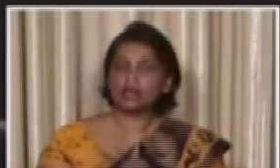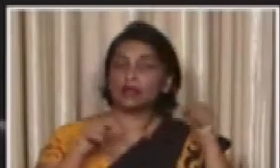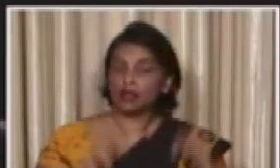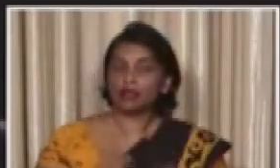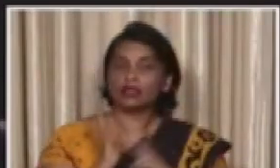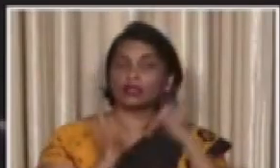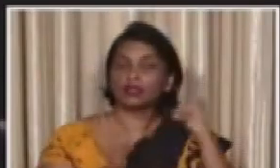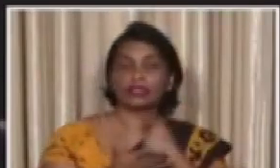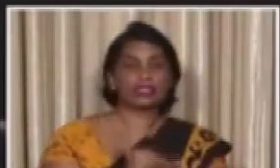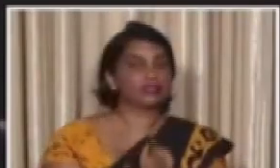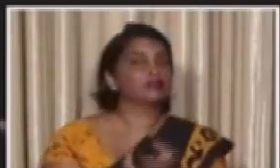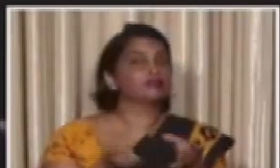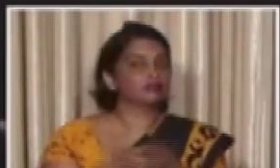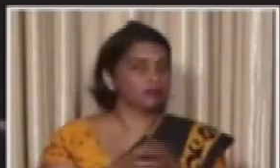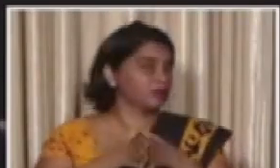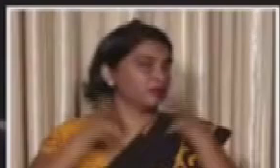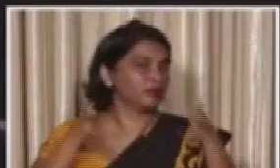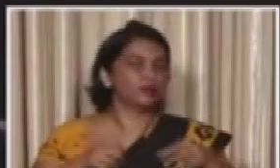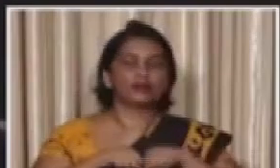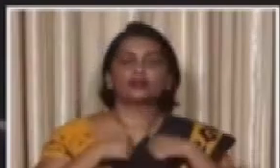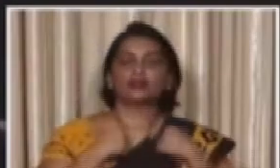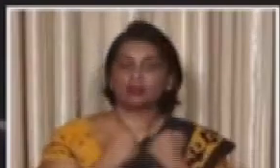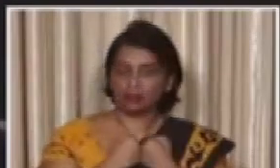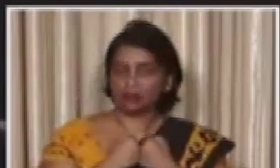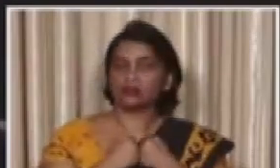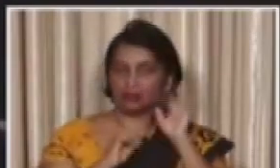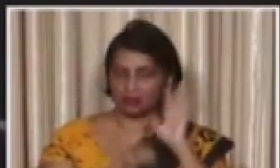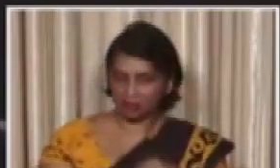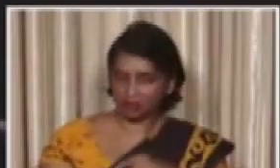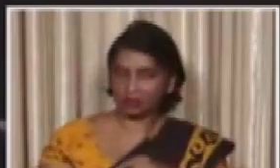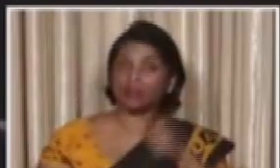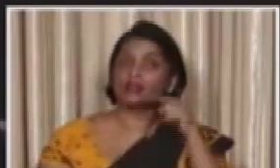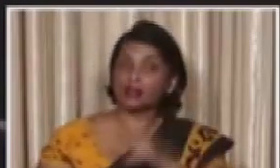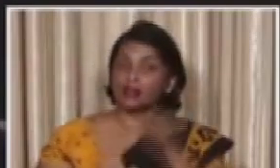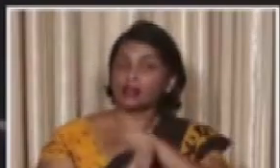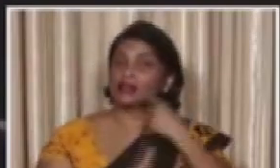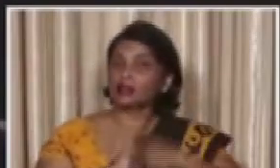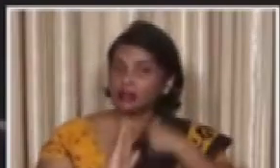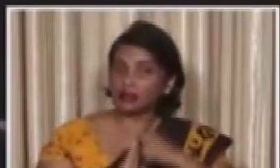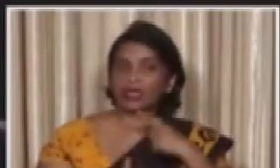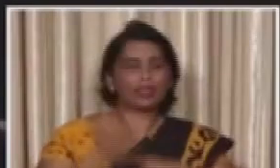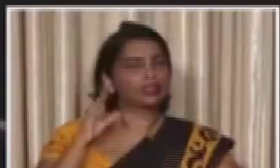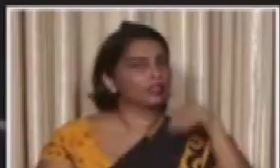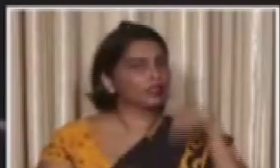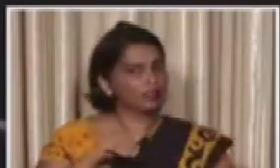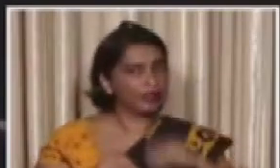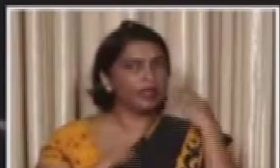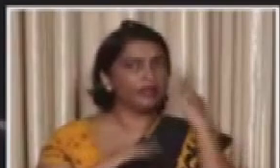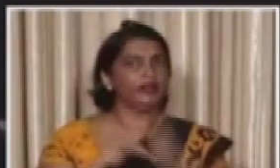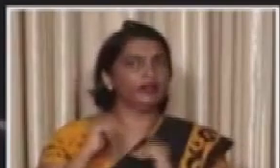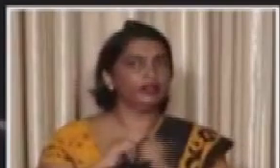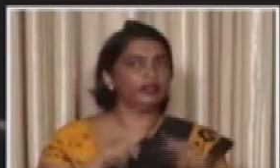ජාතික ජනබල වේගයේ නමින් පුළුල් කඳවුරක් බවට පත්වෙමින් තියෙද්දි, එදා මේ රටේ තිබුණ දේශපාලන කඳවුර සහ